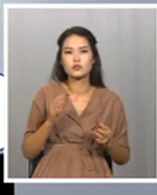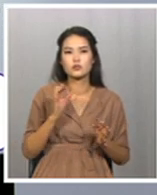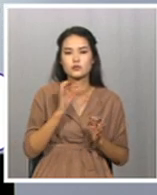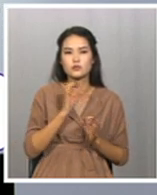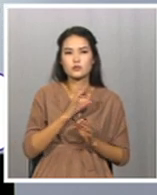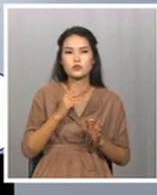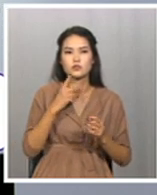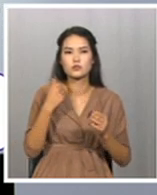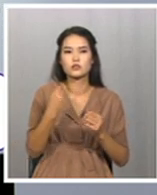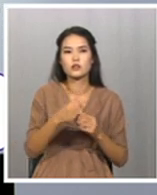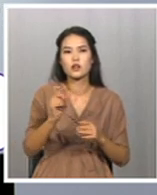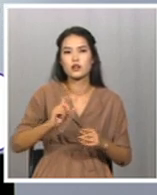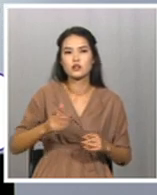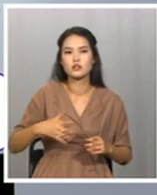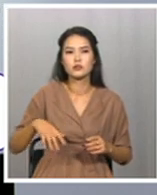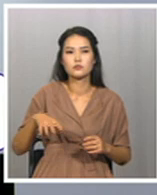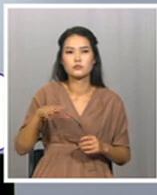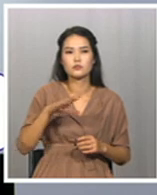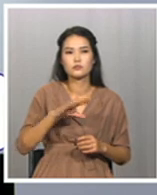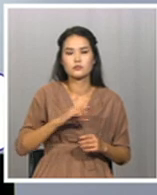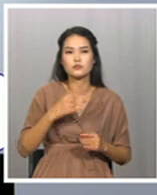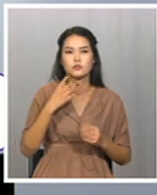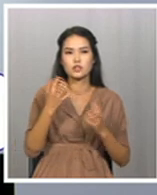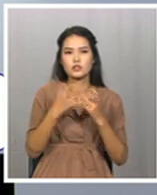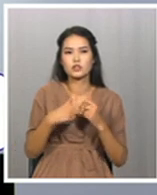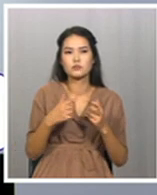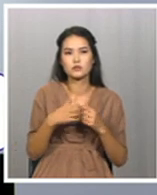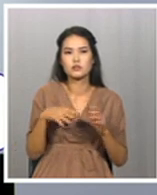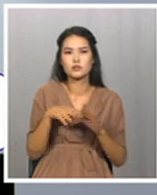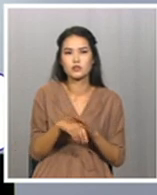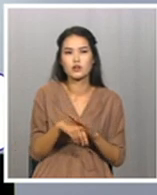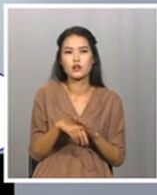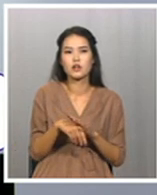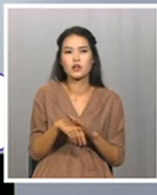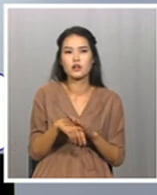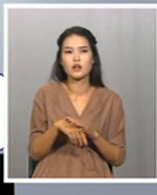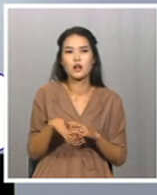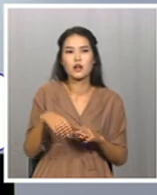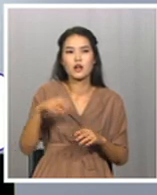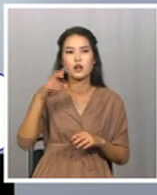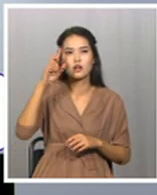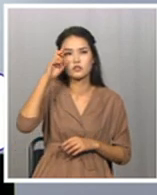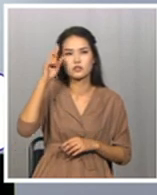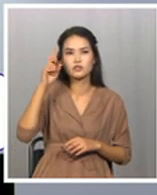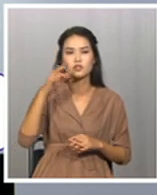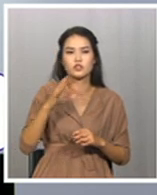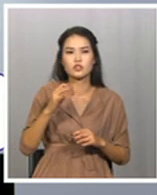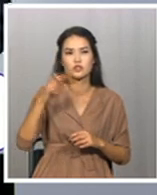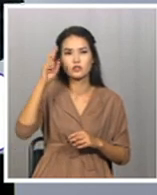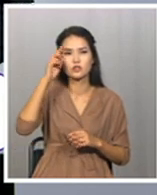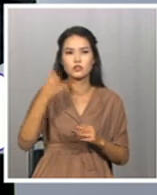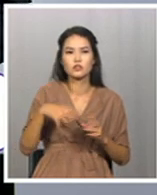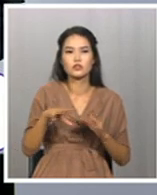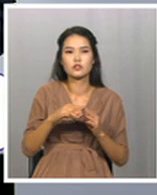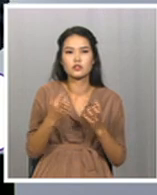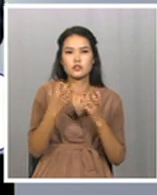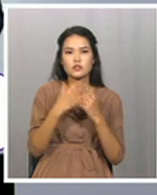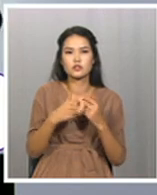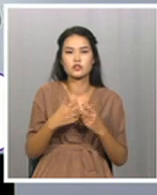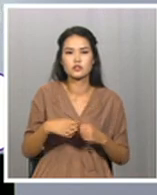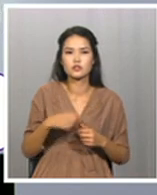жеткізген адамдардың үлесі есептелуі қажет. Осы орайда жиынтық ұлттық өнімді есептеп шығару біршама қиындық